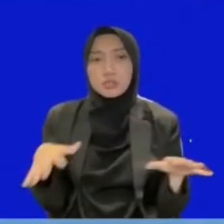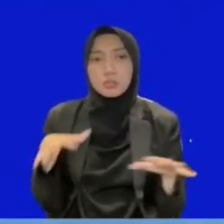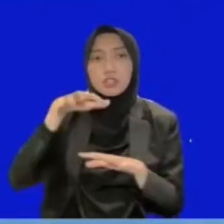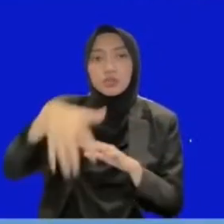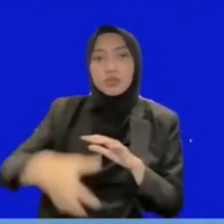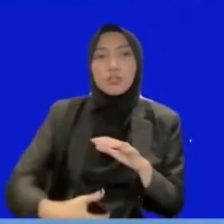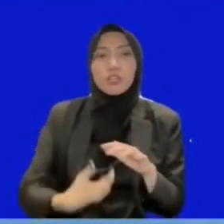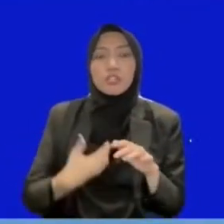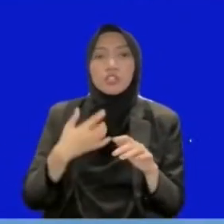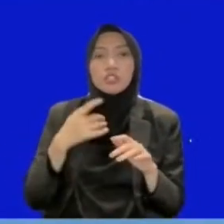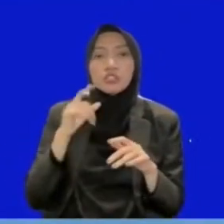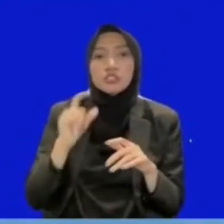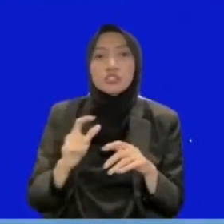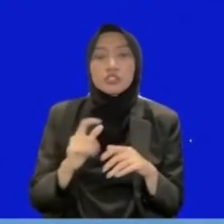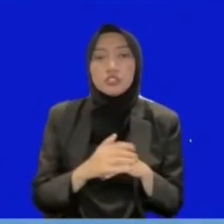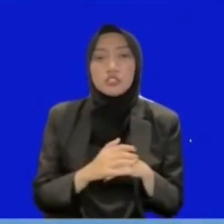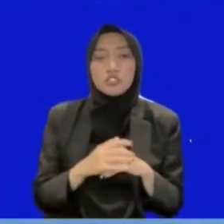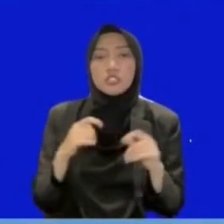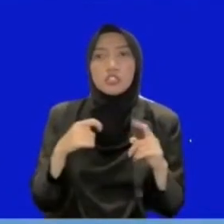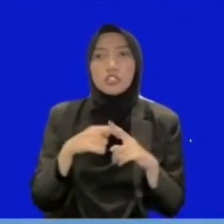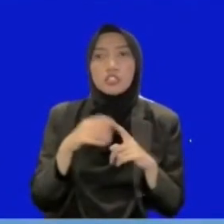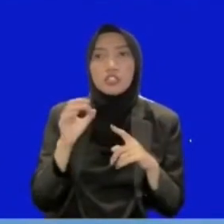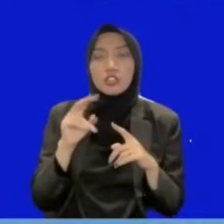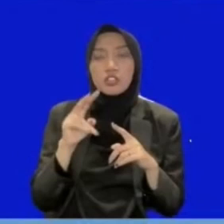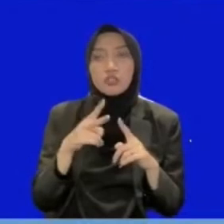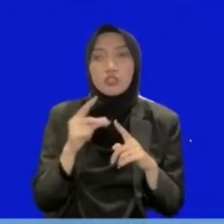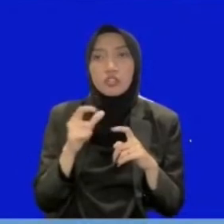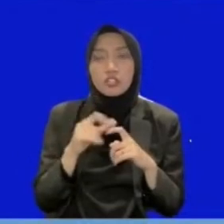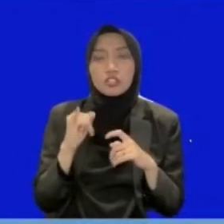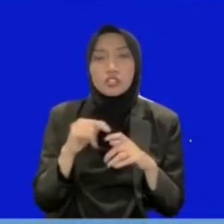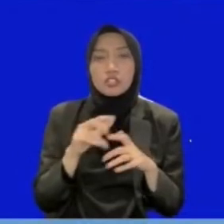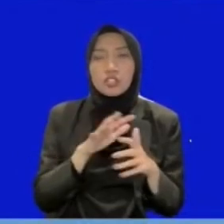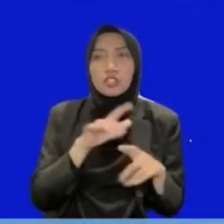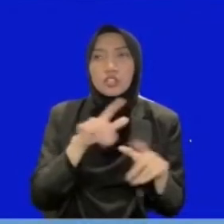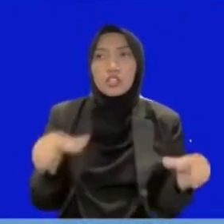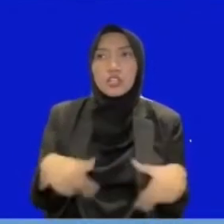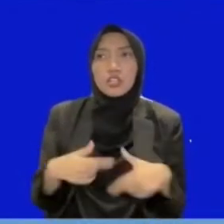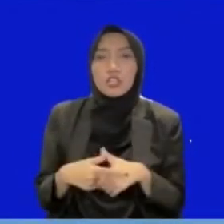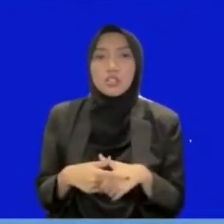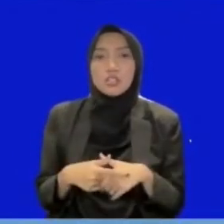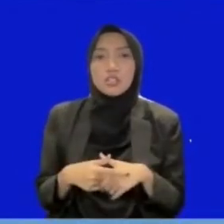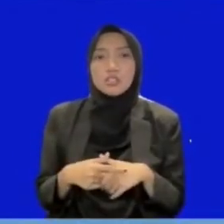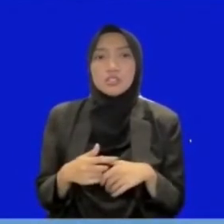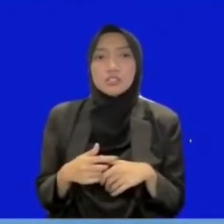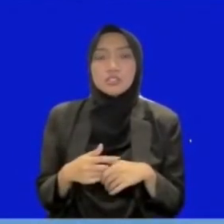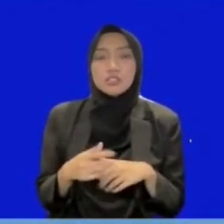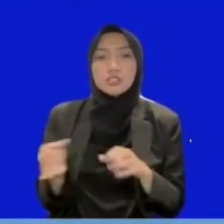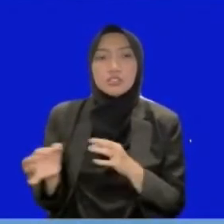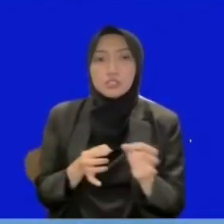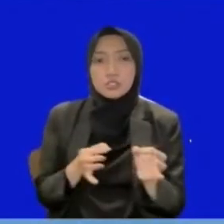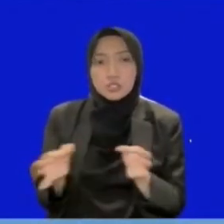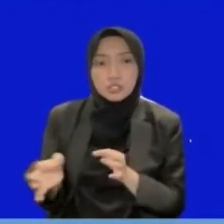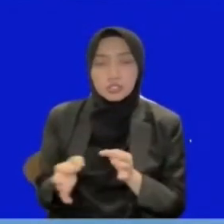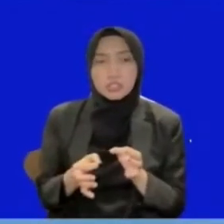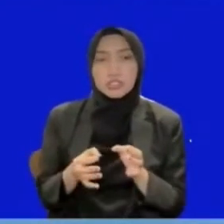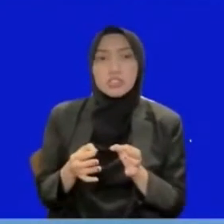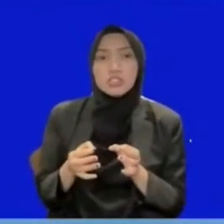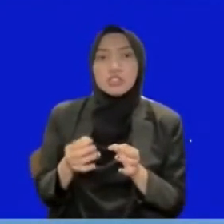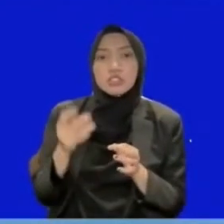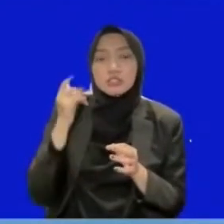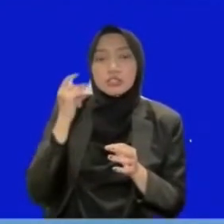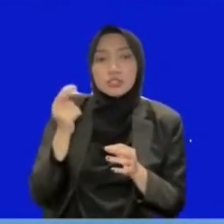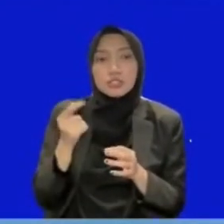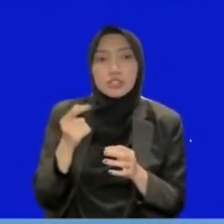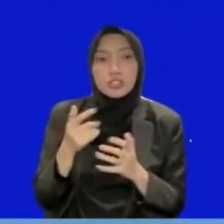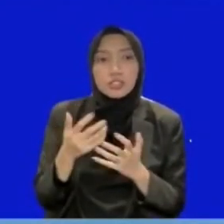C, konversi lahan, pembangunan rumah domestik, pembangunan gedung publik, infrastruktur, kemudian bencana dan pencemaran